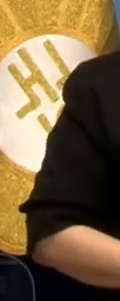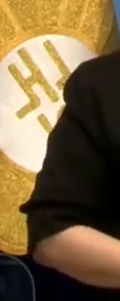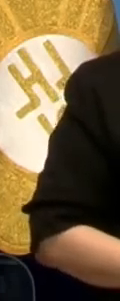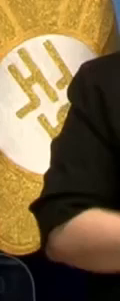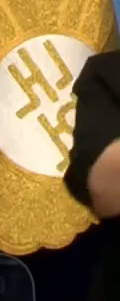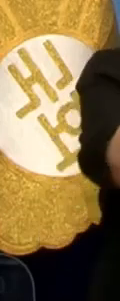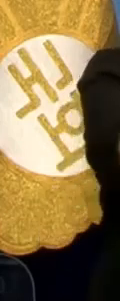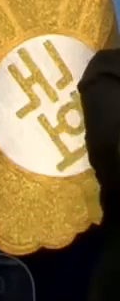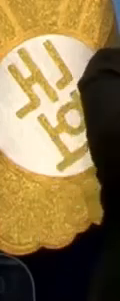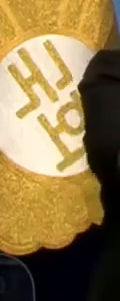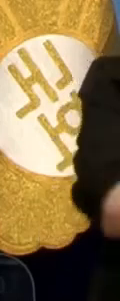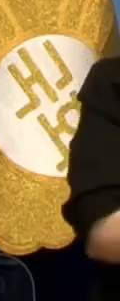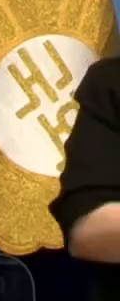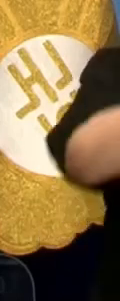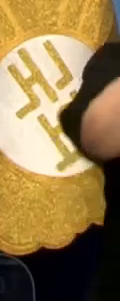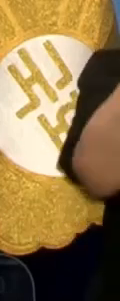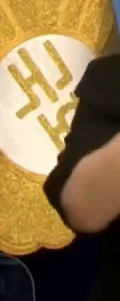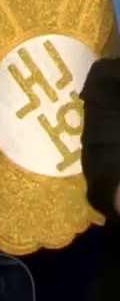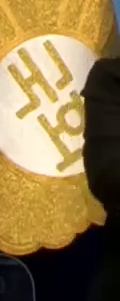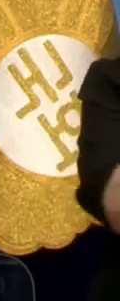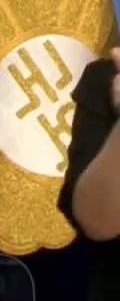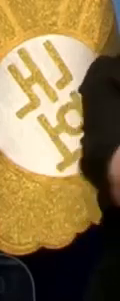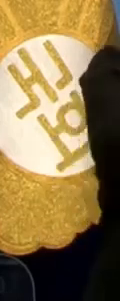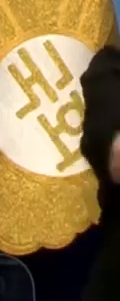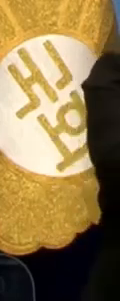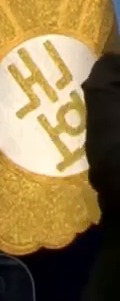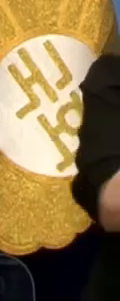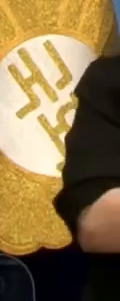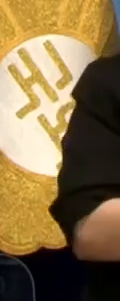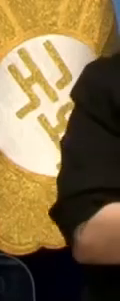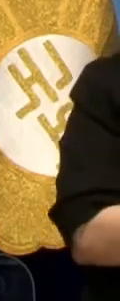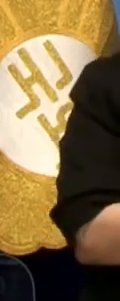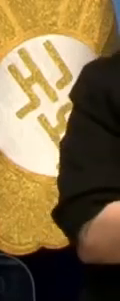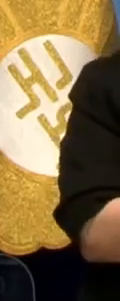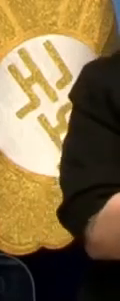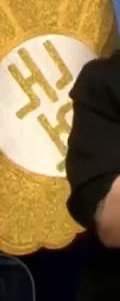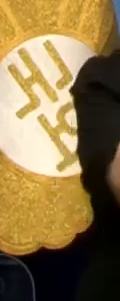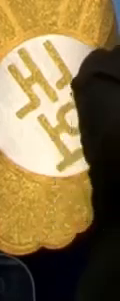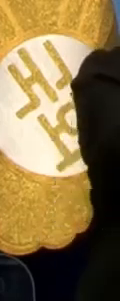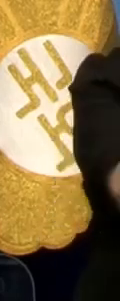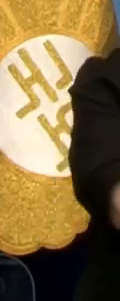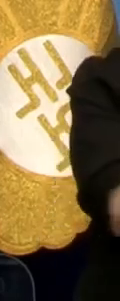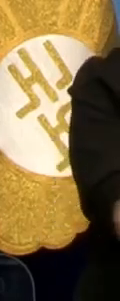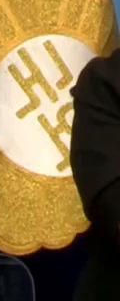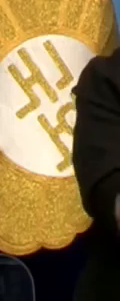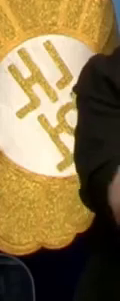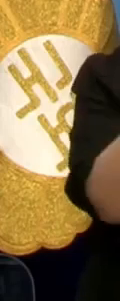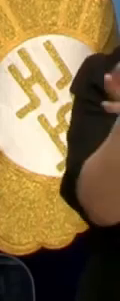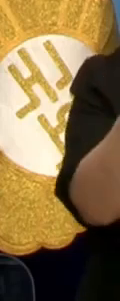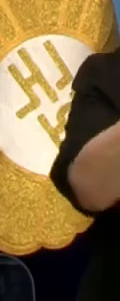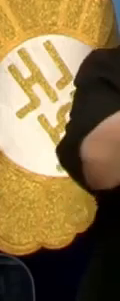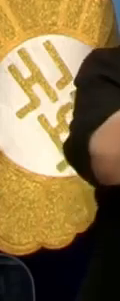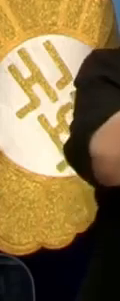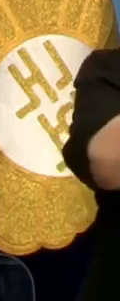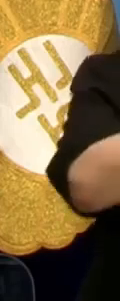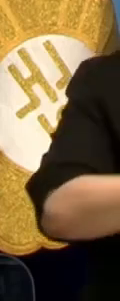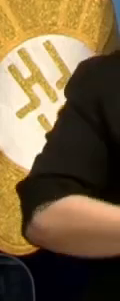두 번째로 전 국민에게 연 100만 원의 기본소득을